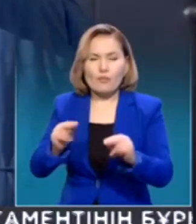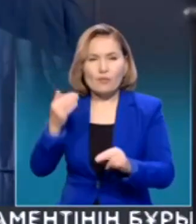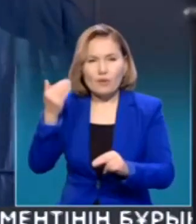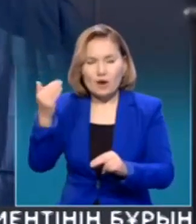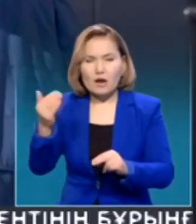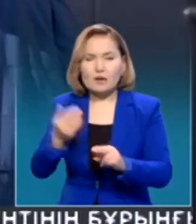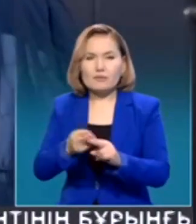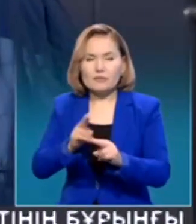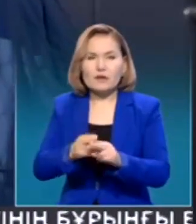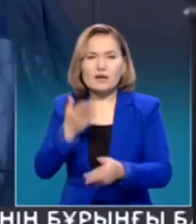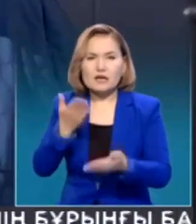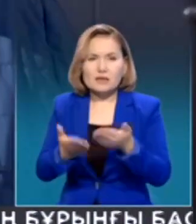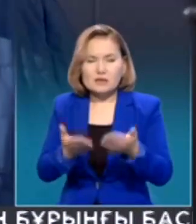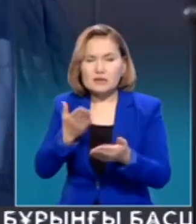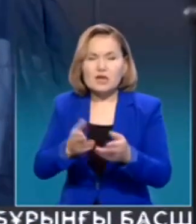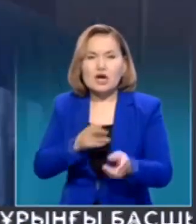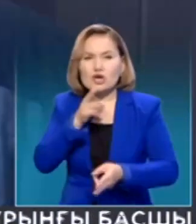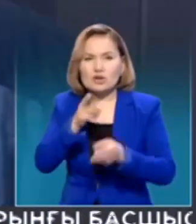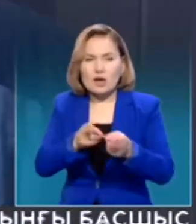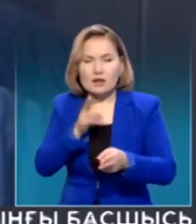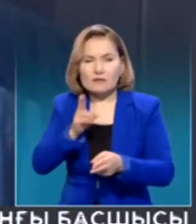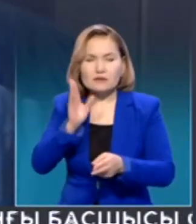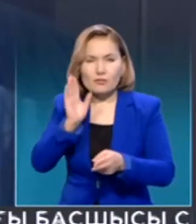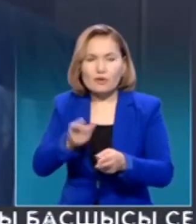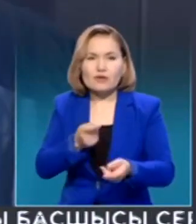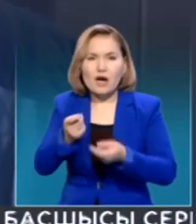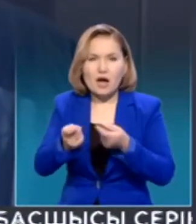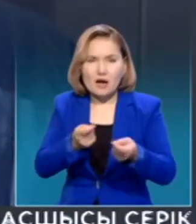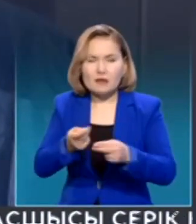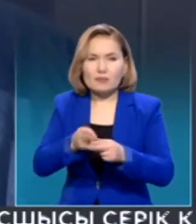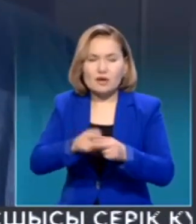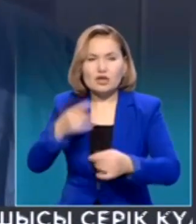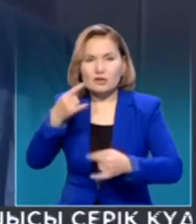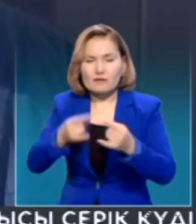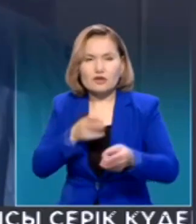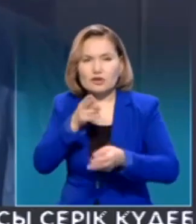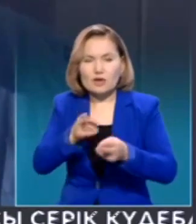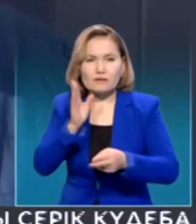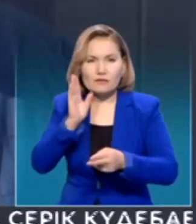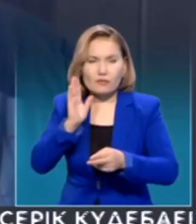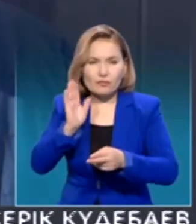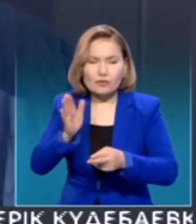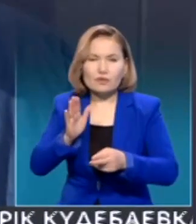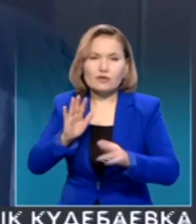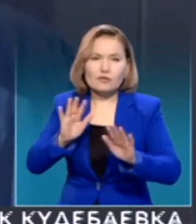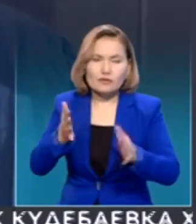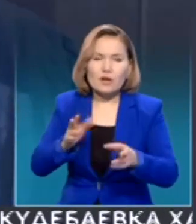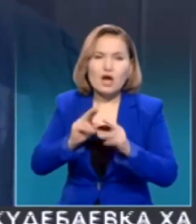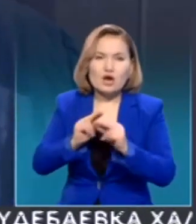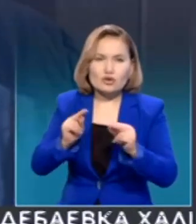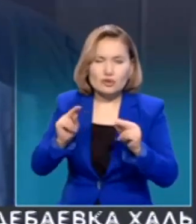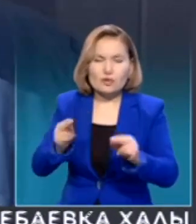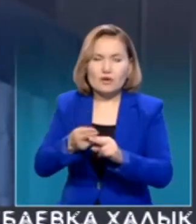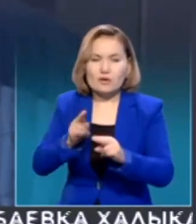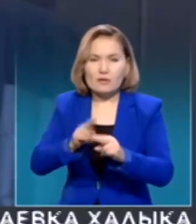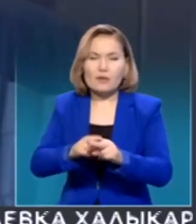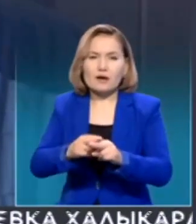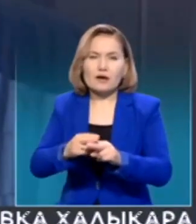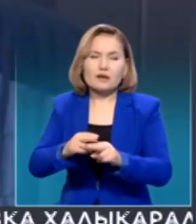еңбегін жалақысын алмайды барған кісілер деп. Телевидение бармасын деп. Түсуге ешқандай жалобы